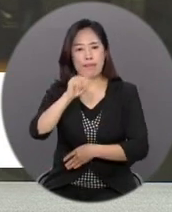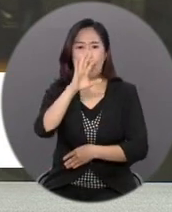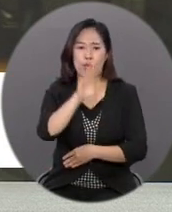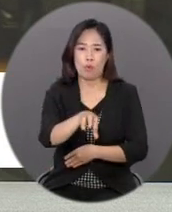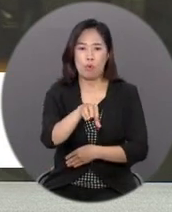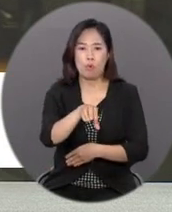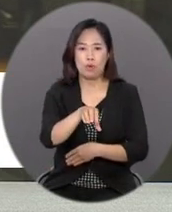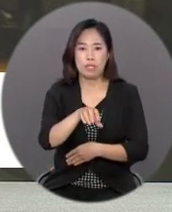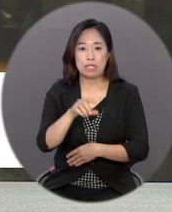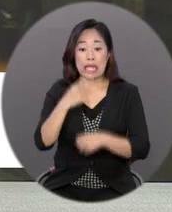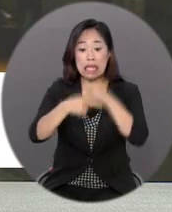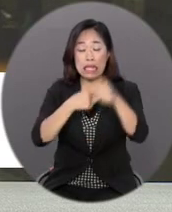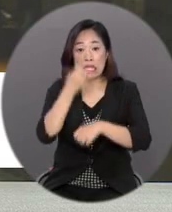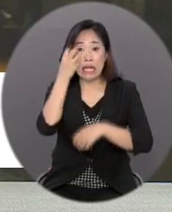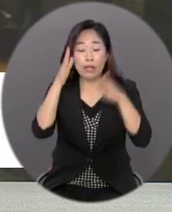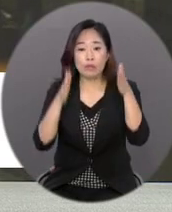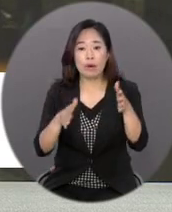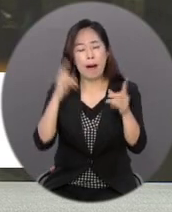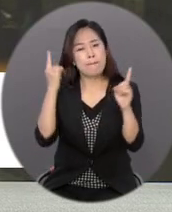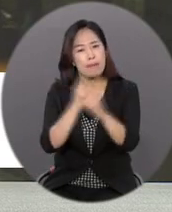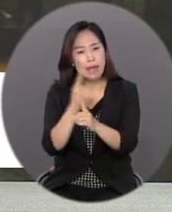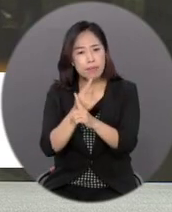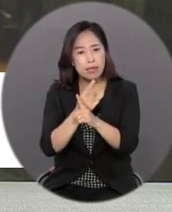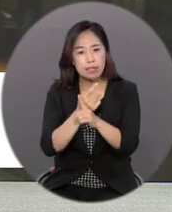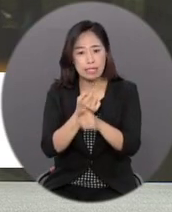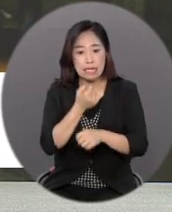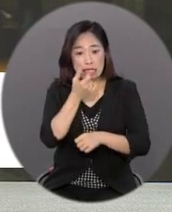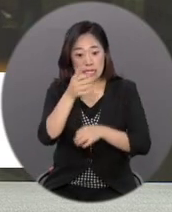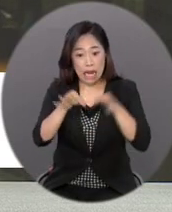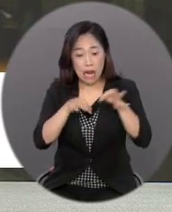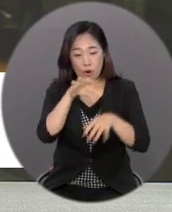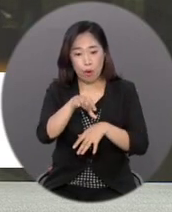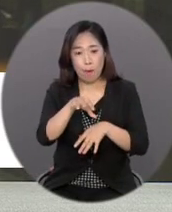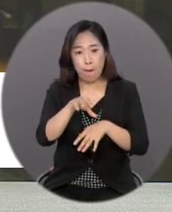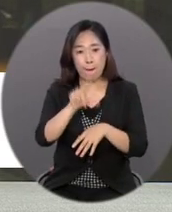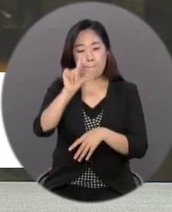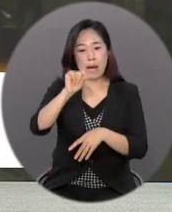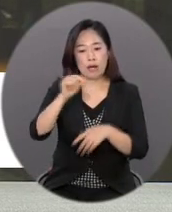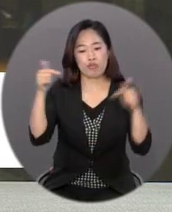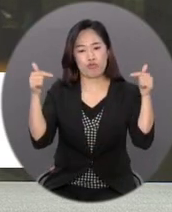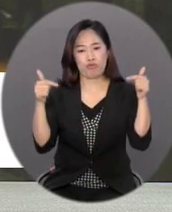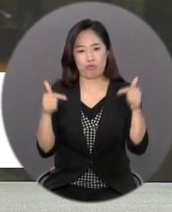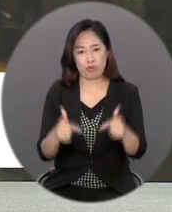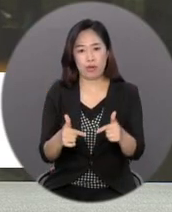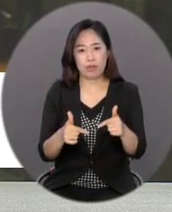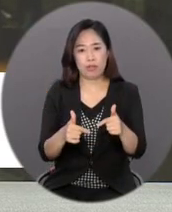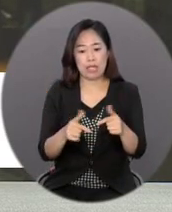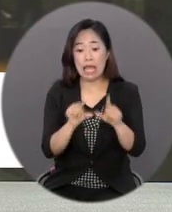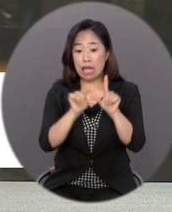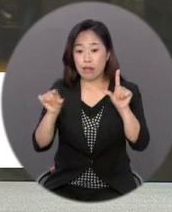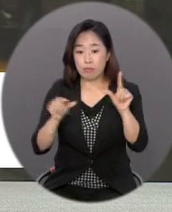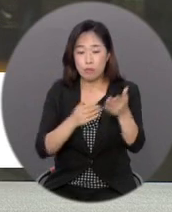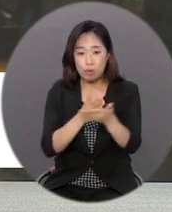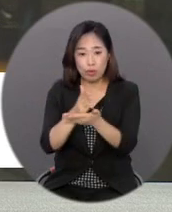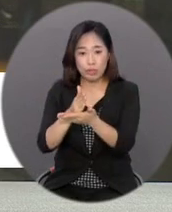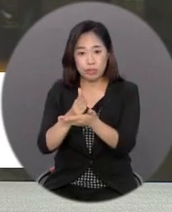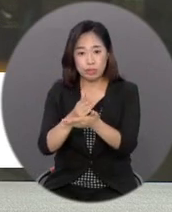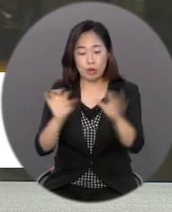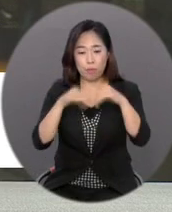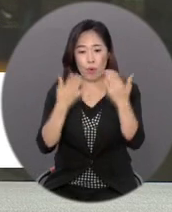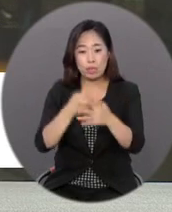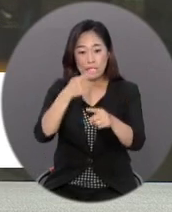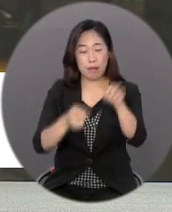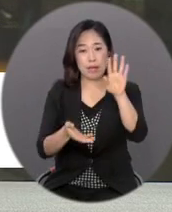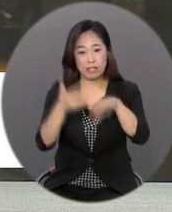지난 1년 3개월 동안 매일 소상공인 점포 40 곳씩이 사라졌고 일부 업종은 전체 절반